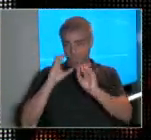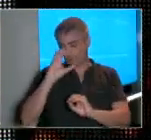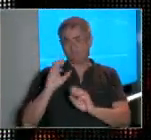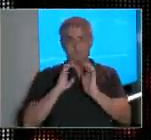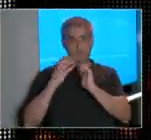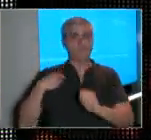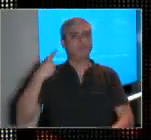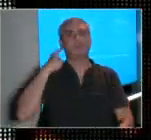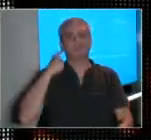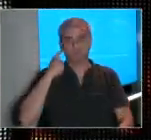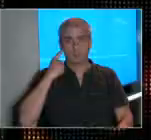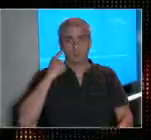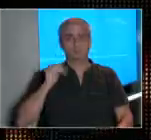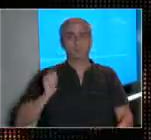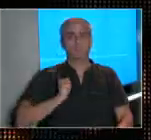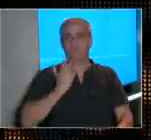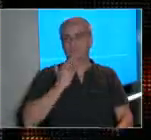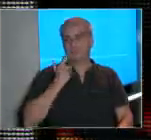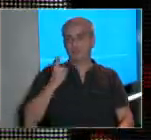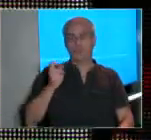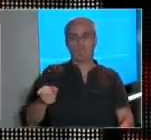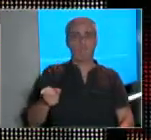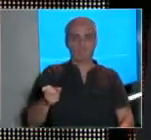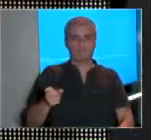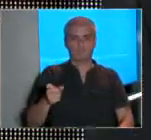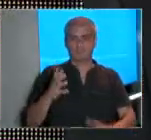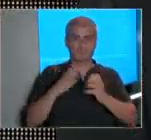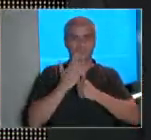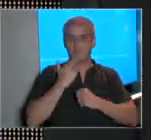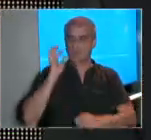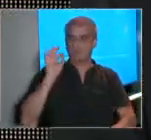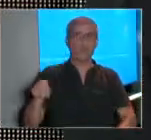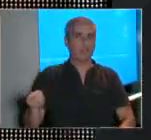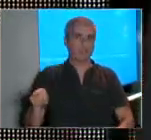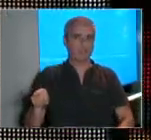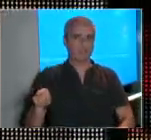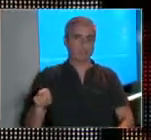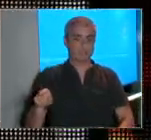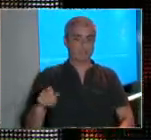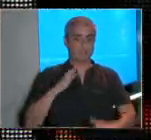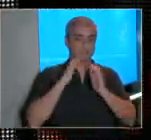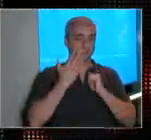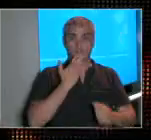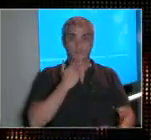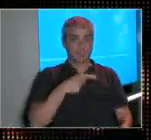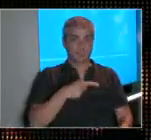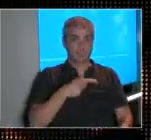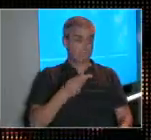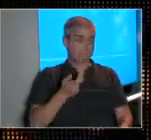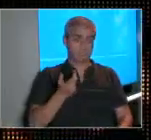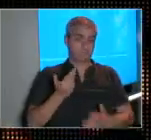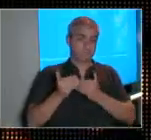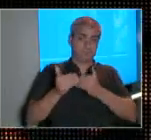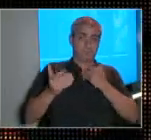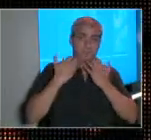הם מעוניינים לשמוע על כך שהצבא הישראלי יורה בהם, והעם הישראלי פוגע בהם. התקשורת הישראלית מאידך